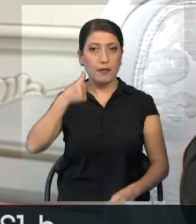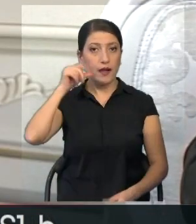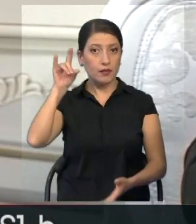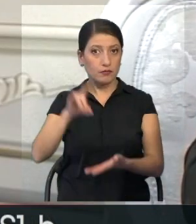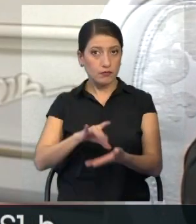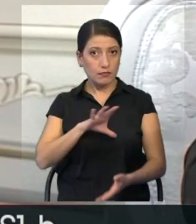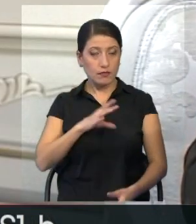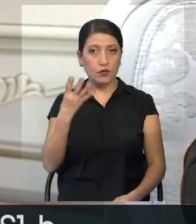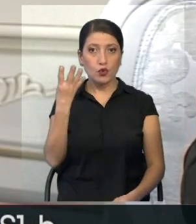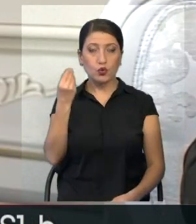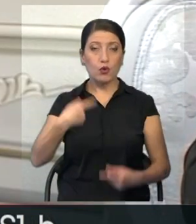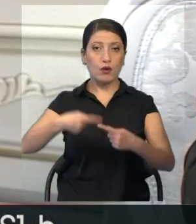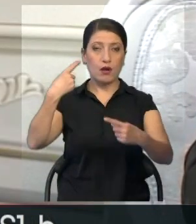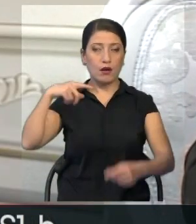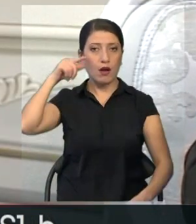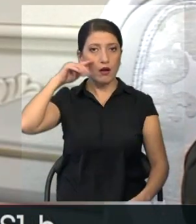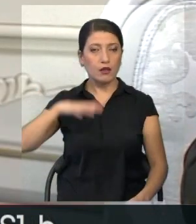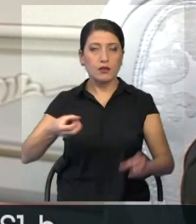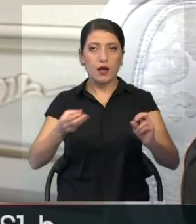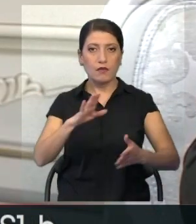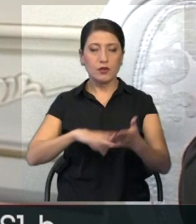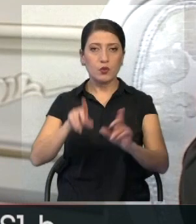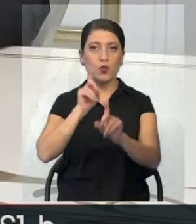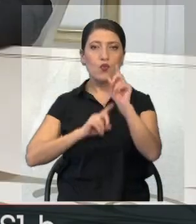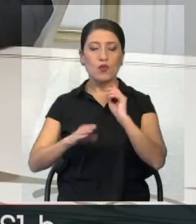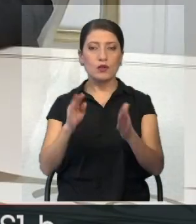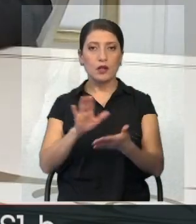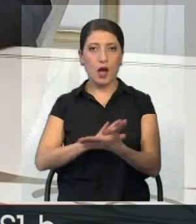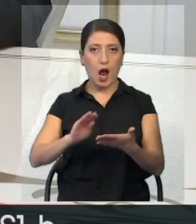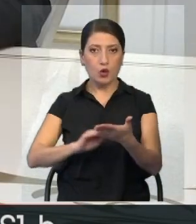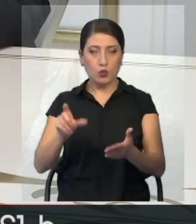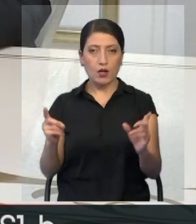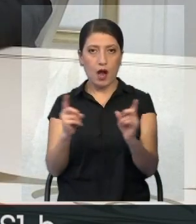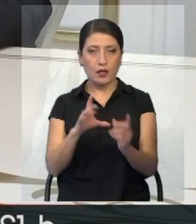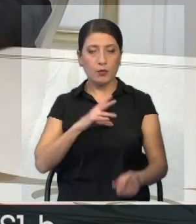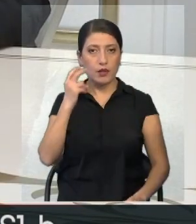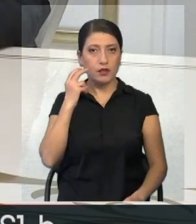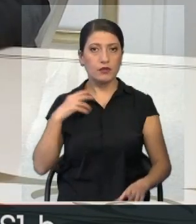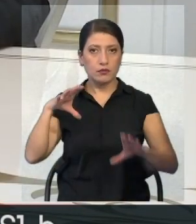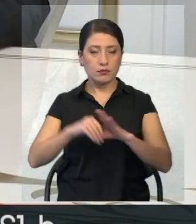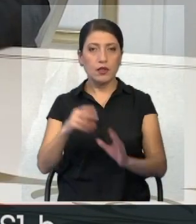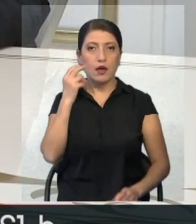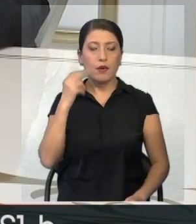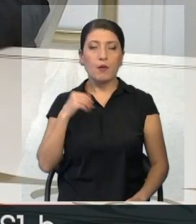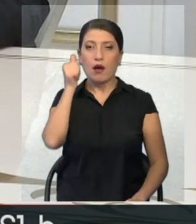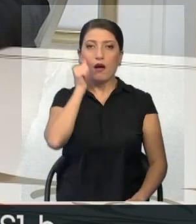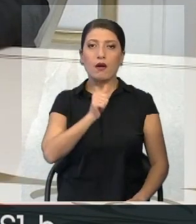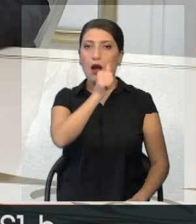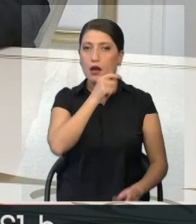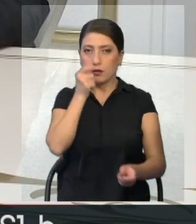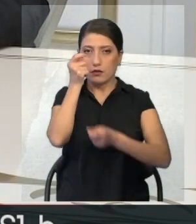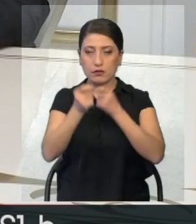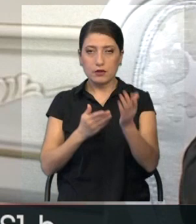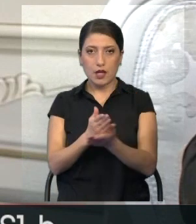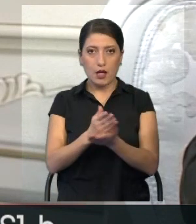եղել, դրանից 4 օր առաջ Հայաստանի անվտանգության խորհրդի քարտուղարն է նրա հետ հանդիպել Մեծ Բրիտանիայում։ Բրիտանական գաղտնի հետախուզական